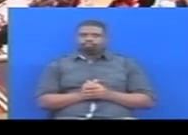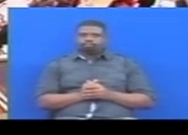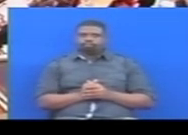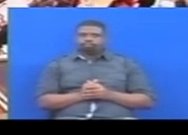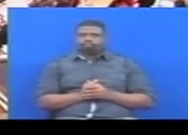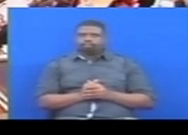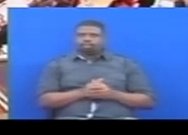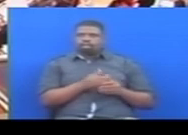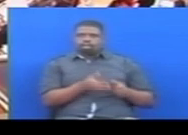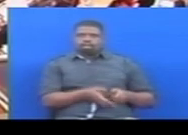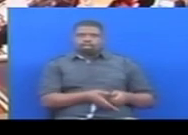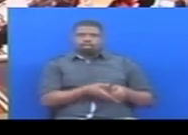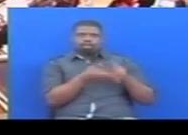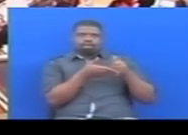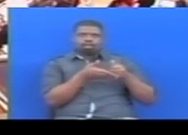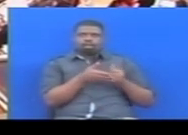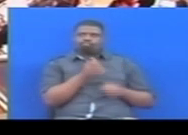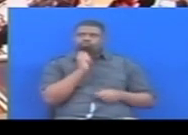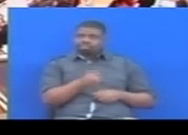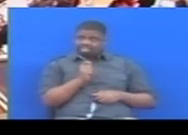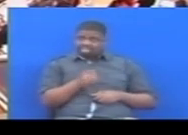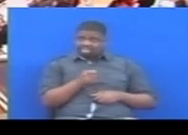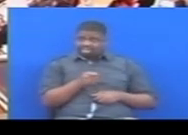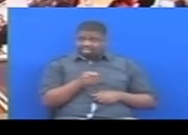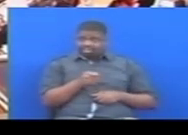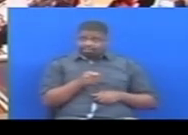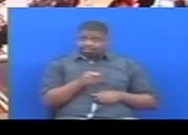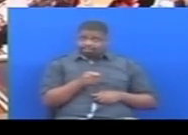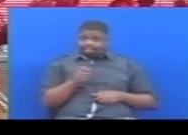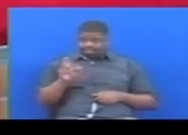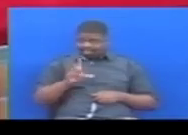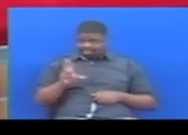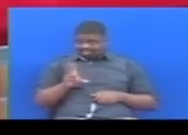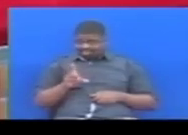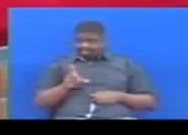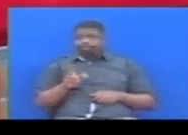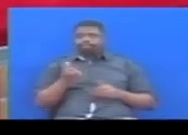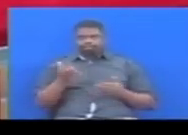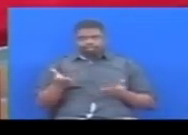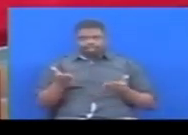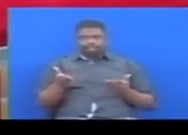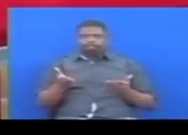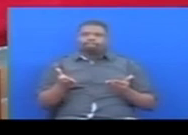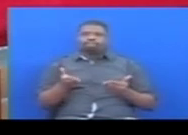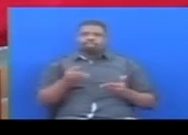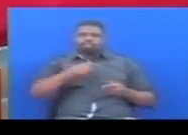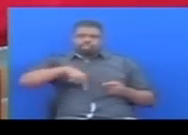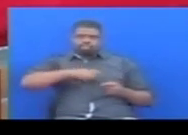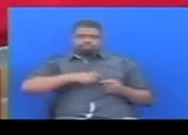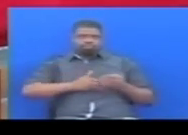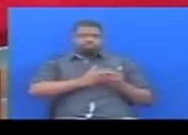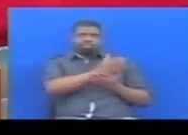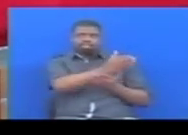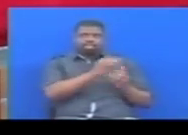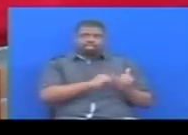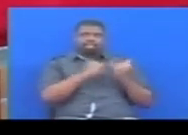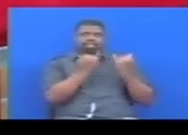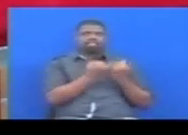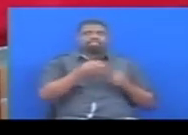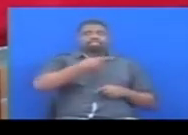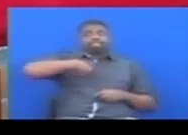Mheshimiwa Naibu Spika, ni lini serikali itafanya utafiti? Mheshimiwa Naibu Spika, kupitia taasisi yetu ya